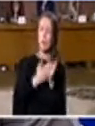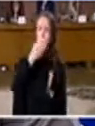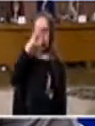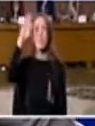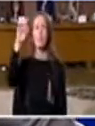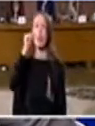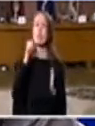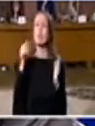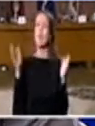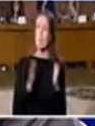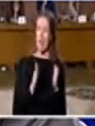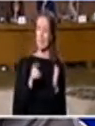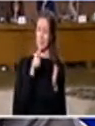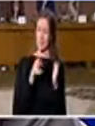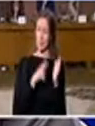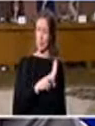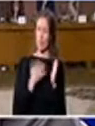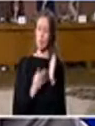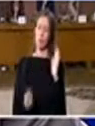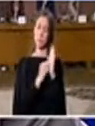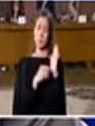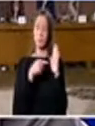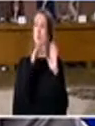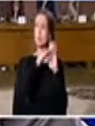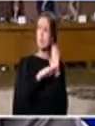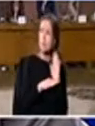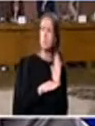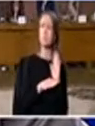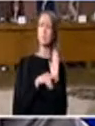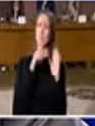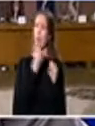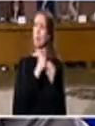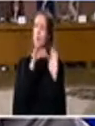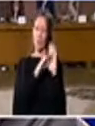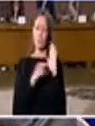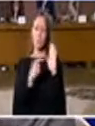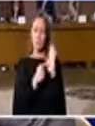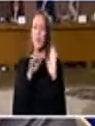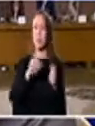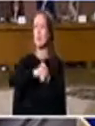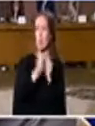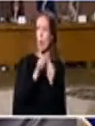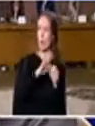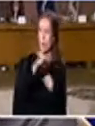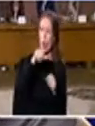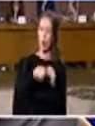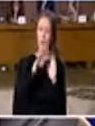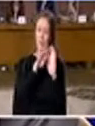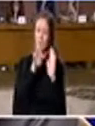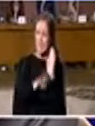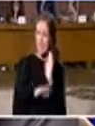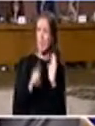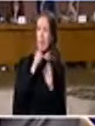manjinskih prava uspostavljanjem zakonodavnog i institucionalnog okvira za borbu protiv diskriminacije i zaštitu ljudskih